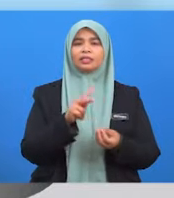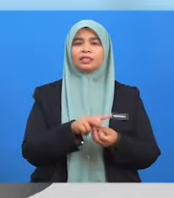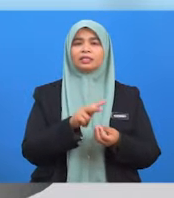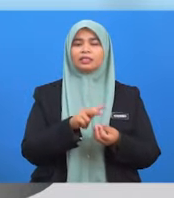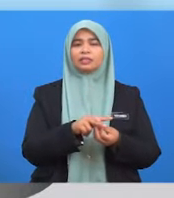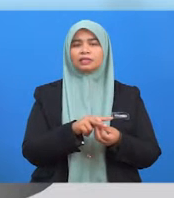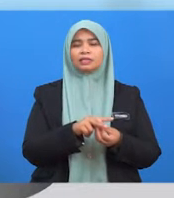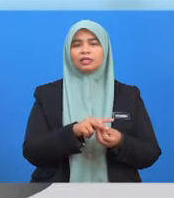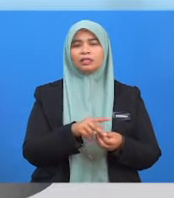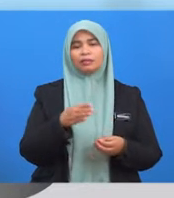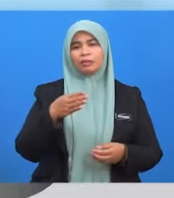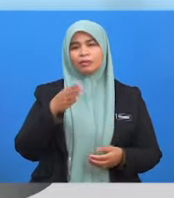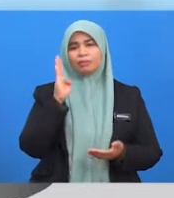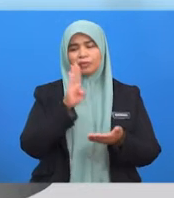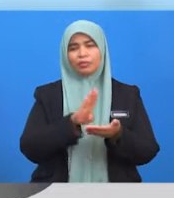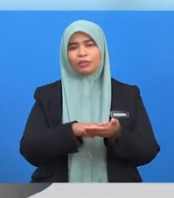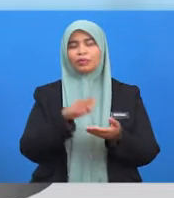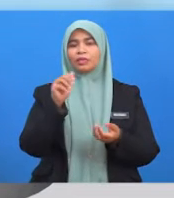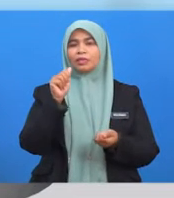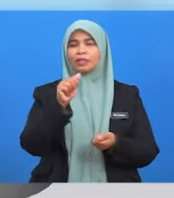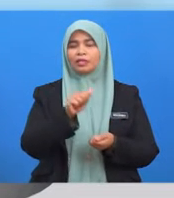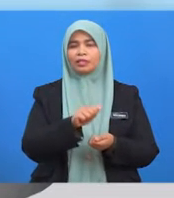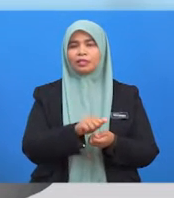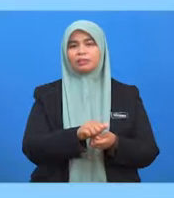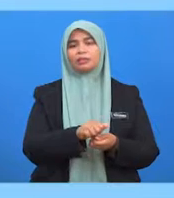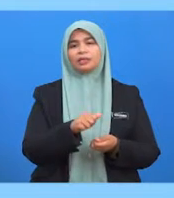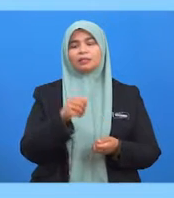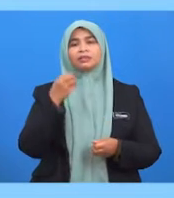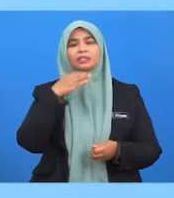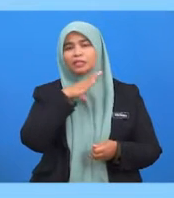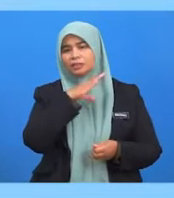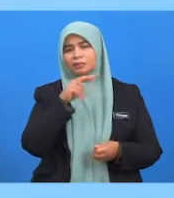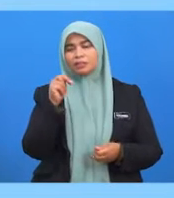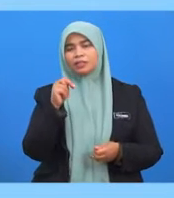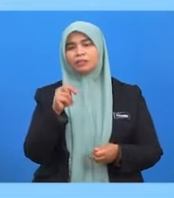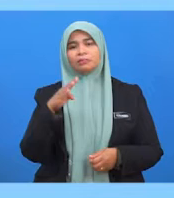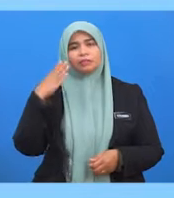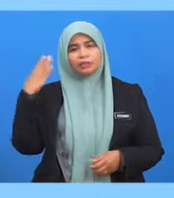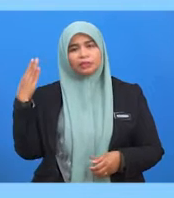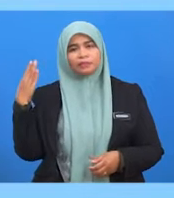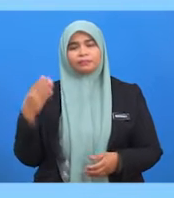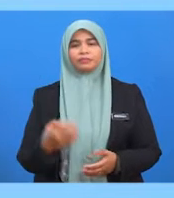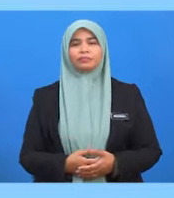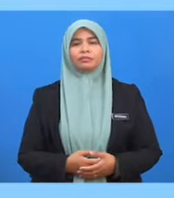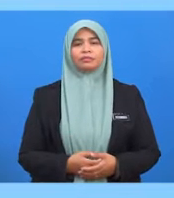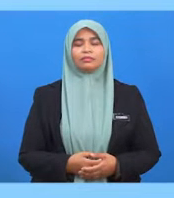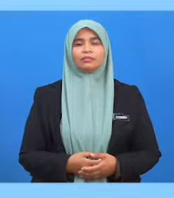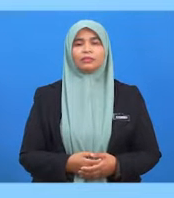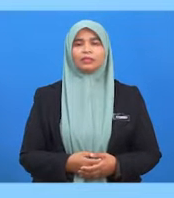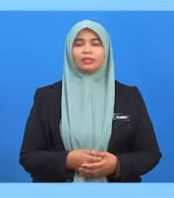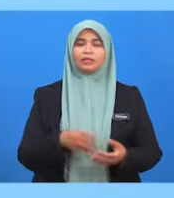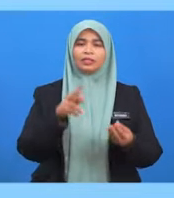kesan-kesan buruk akibat daripada pencemaran bunyi. Antara kesan-kesan buruk